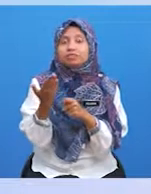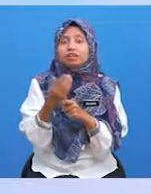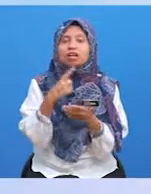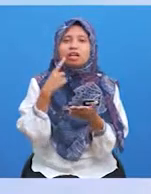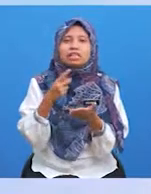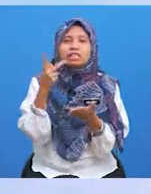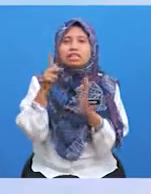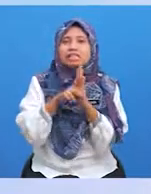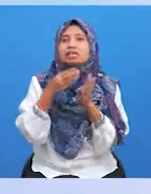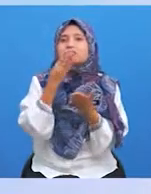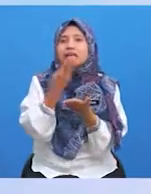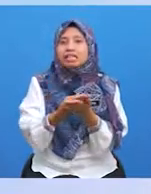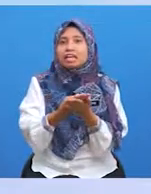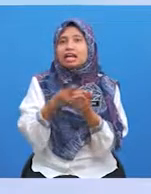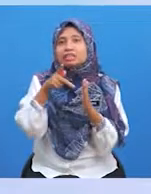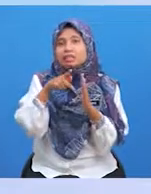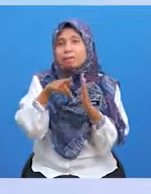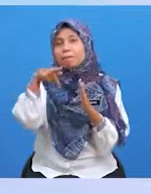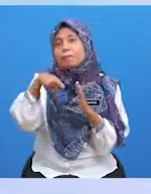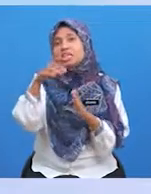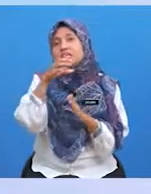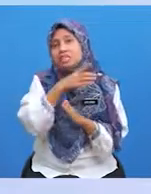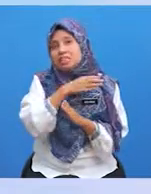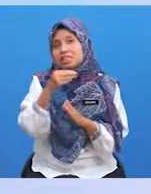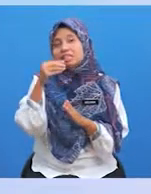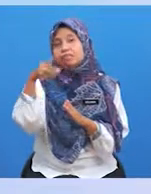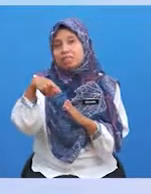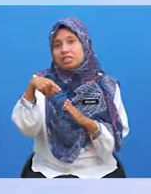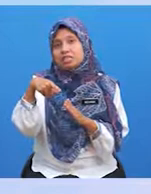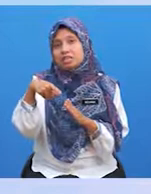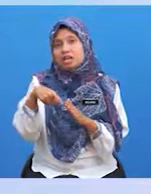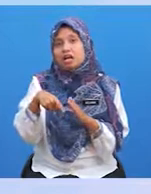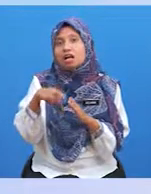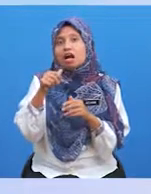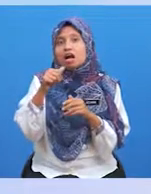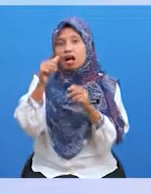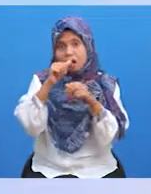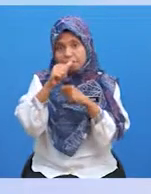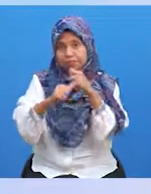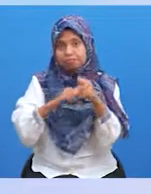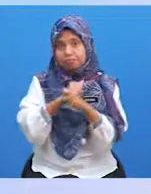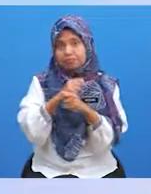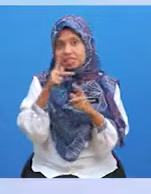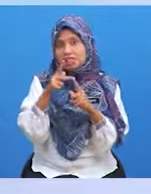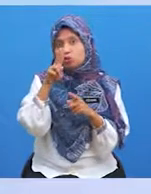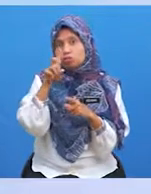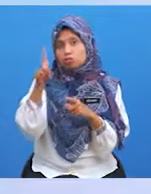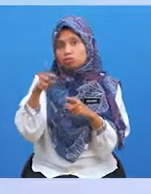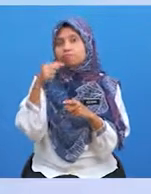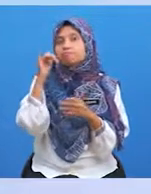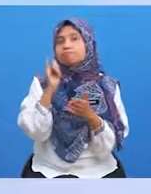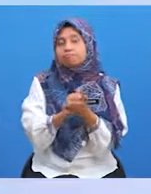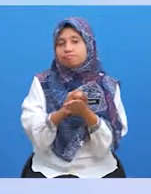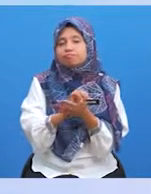kebaikan pengajaran dan pembelajaran abad ke-21 tersebut.